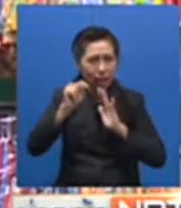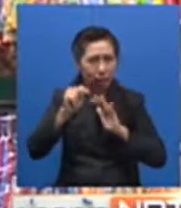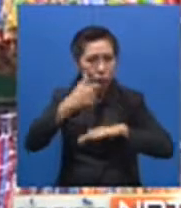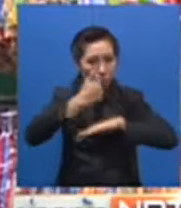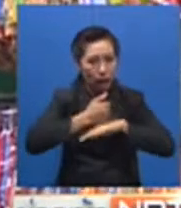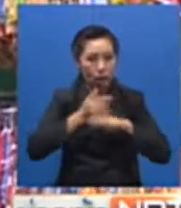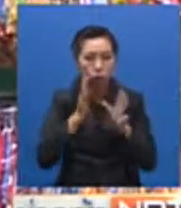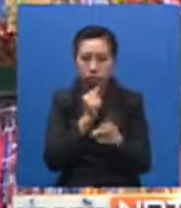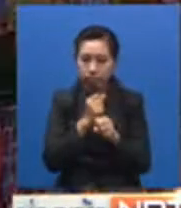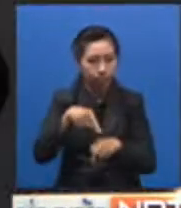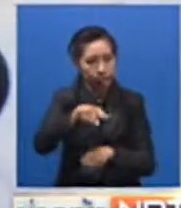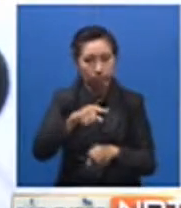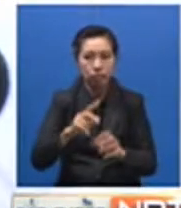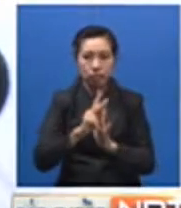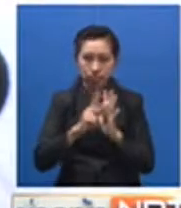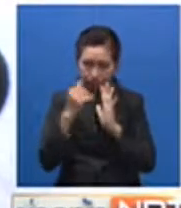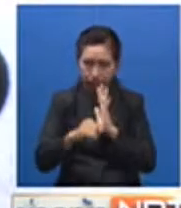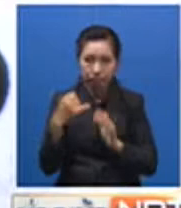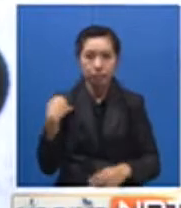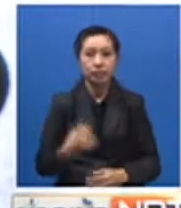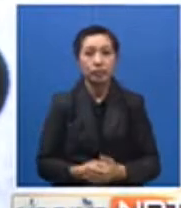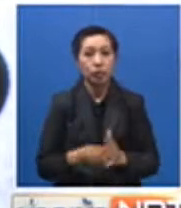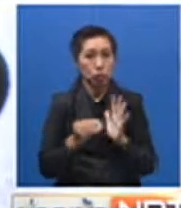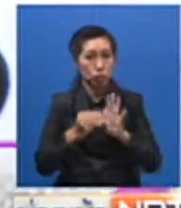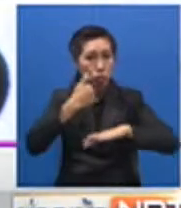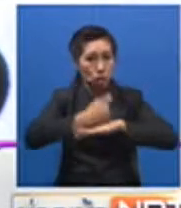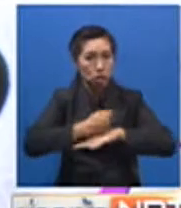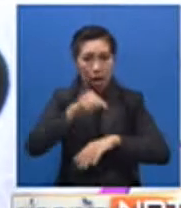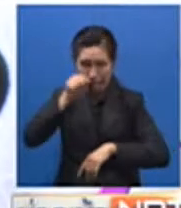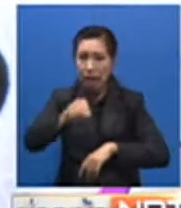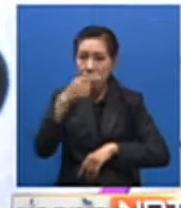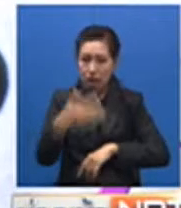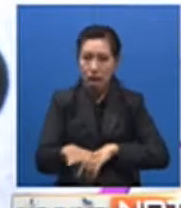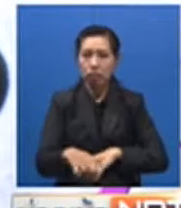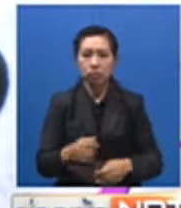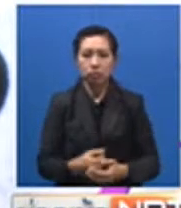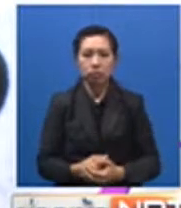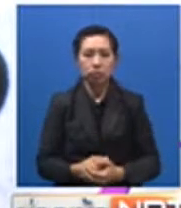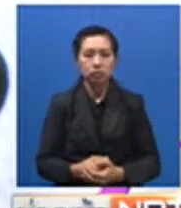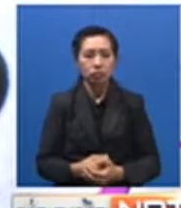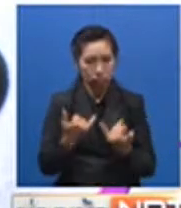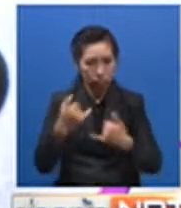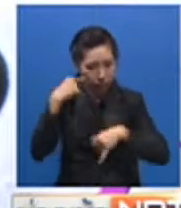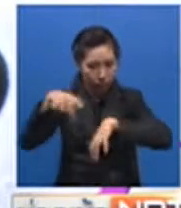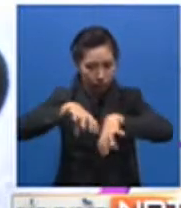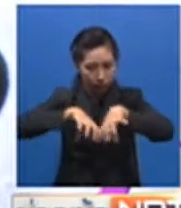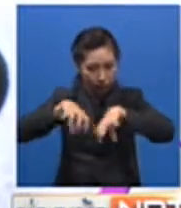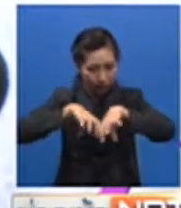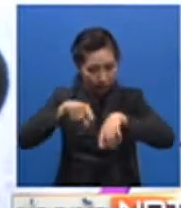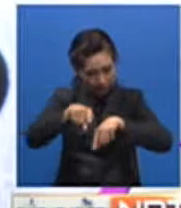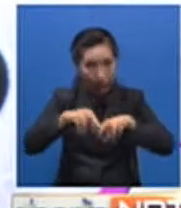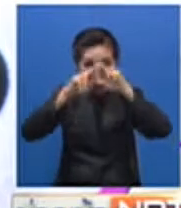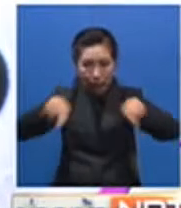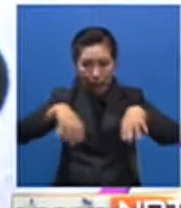ติการ ท่านราชการกรุงเทพมหานครได้บัญชาลงมาแล้วนะครับว่าเรามาจับพื้นที่ให้แล้วเป็นหน้า